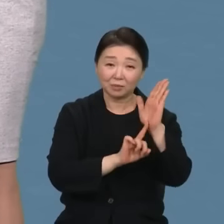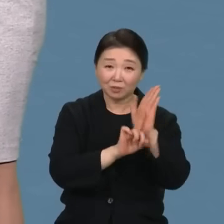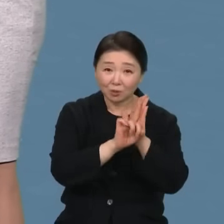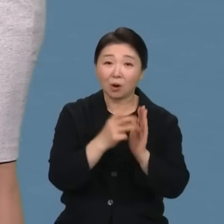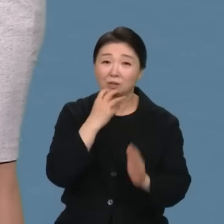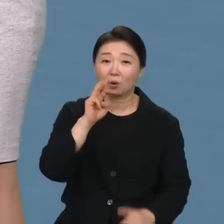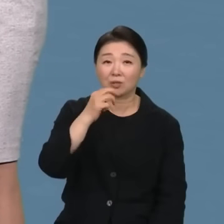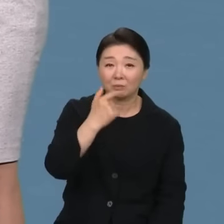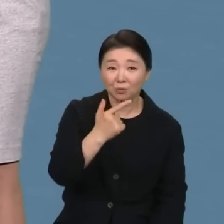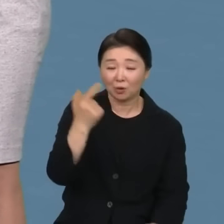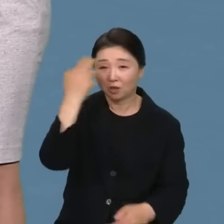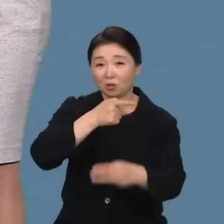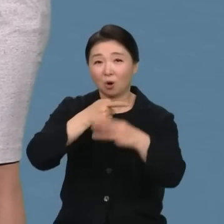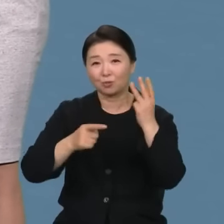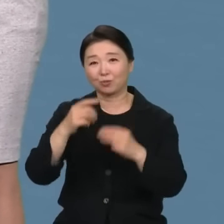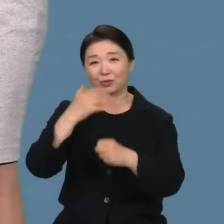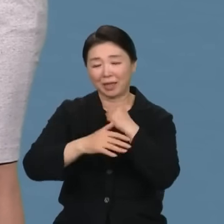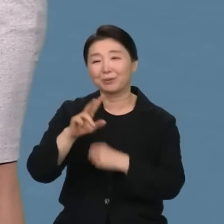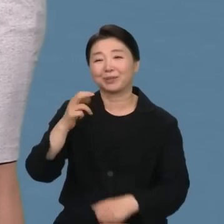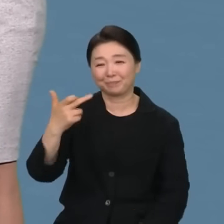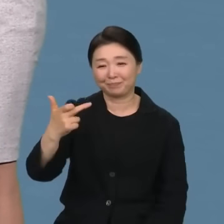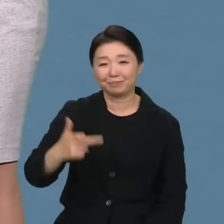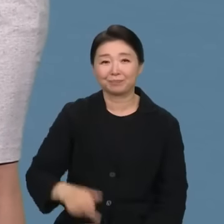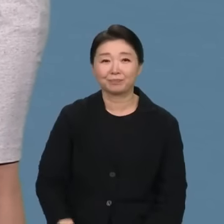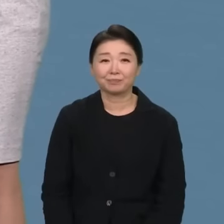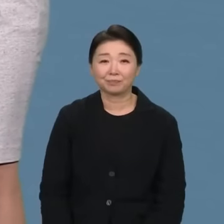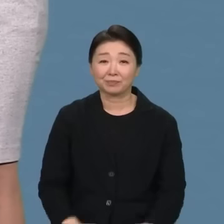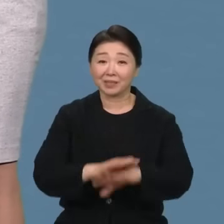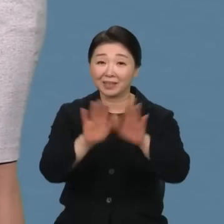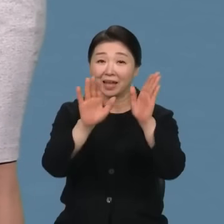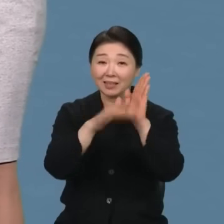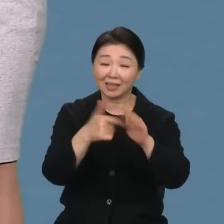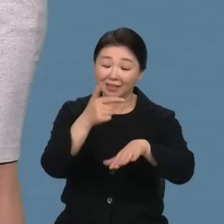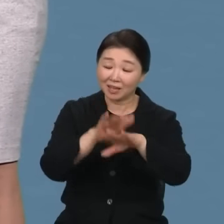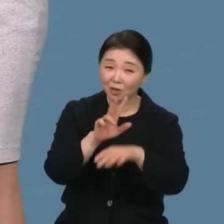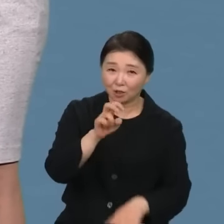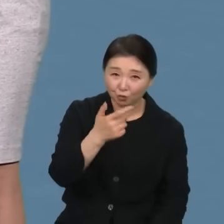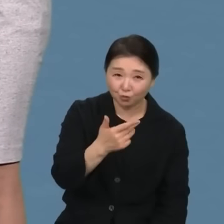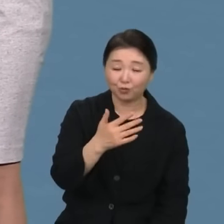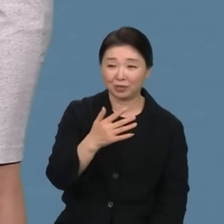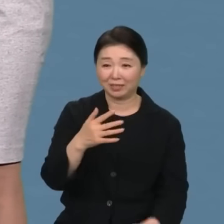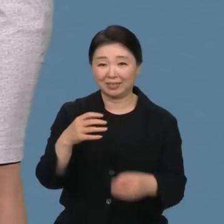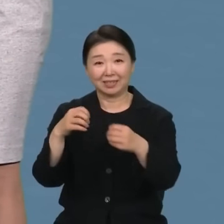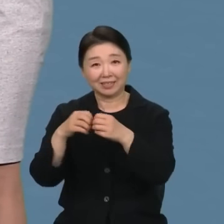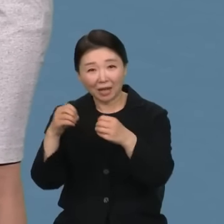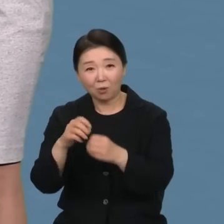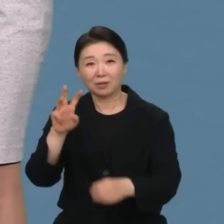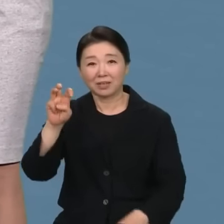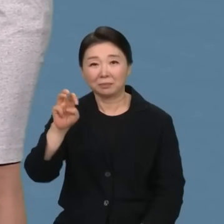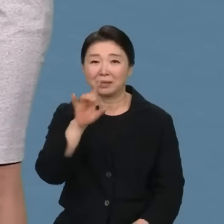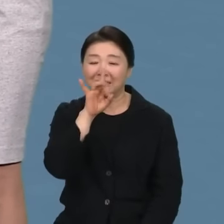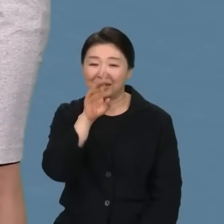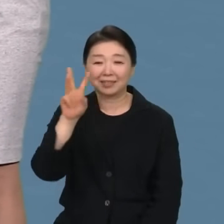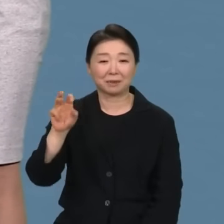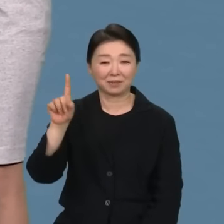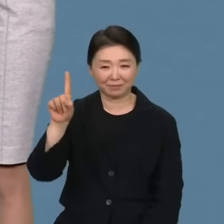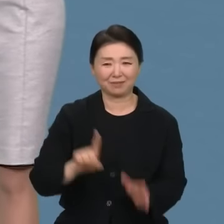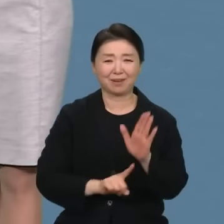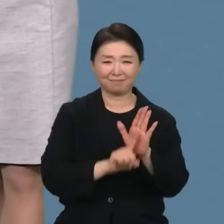16도, 청주와 대구가 17도로 출발하겠고요. 낮 기온은 대전 29도, 창원 30도, 강릉은